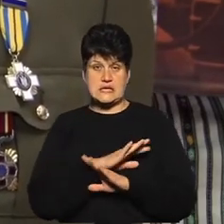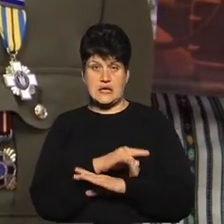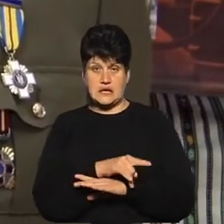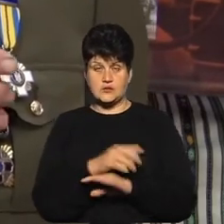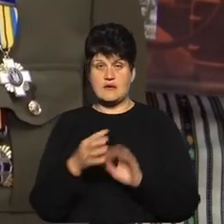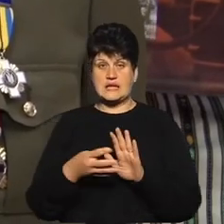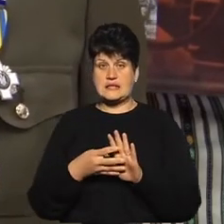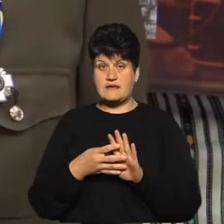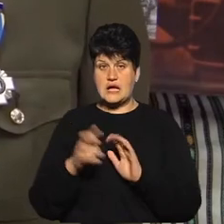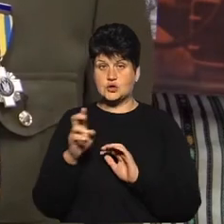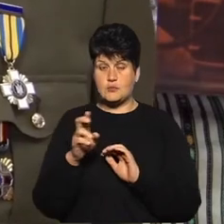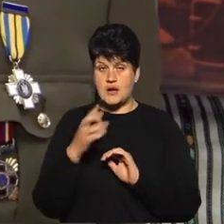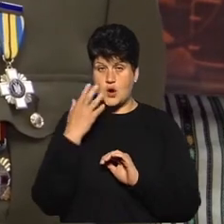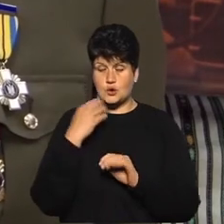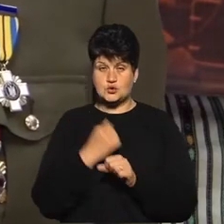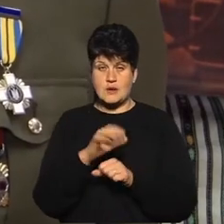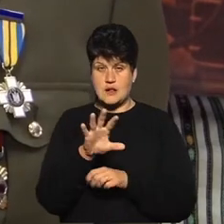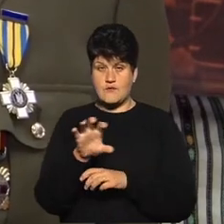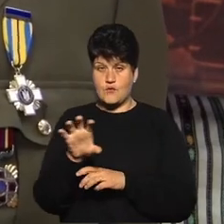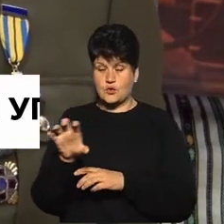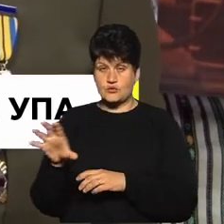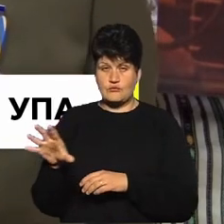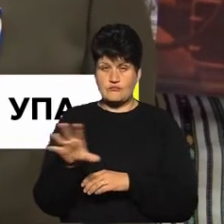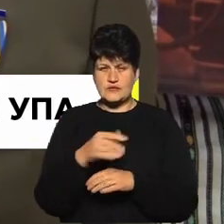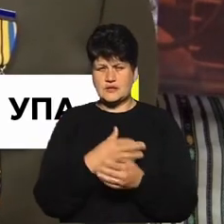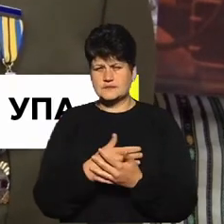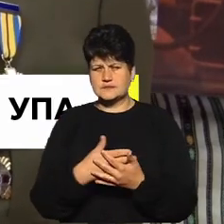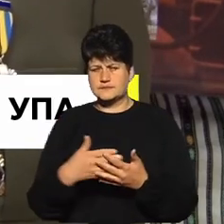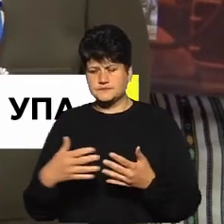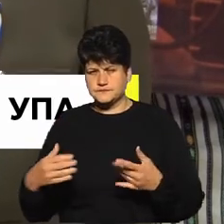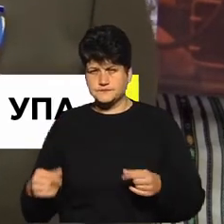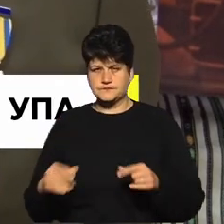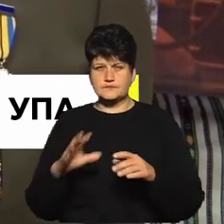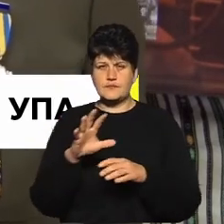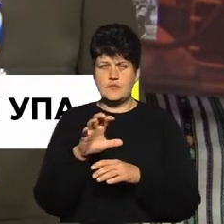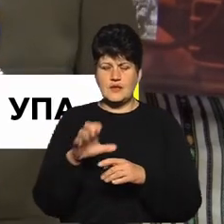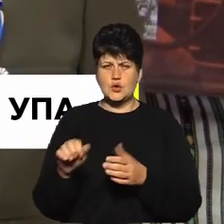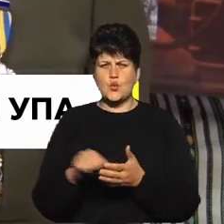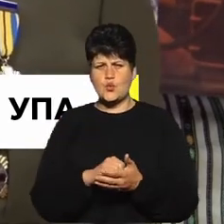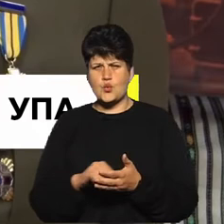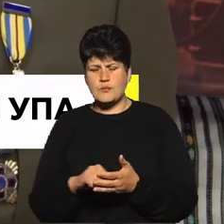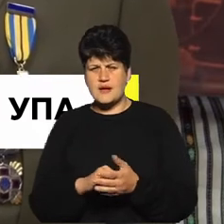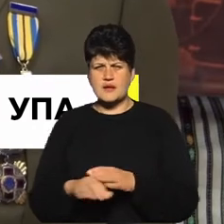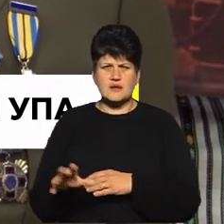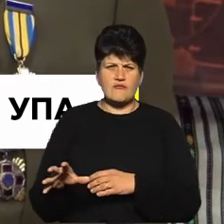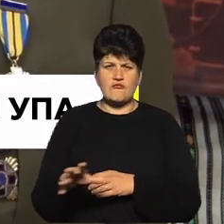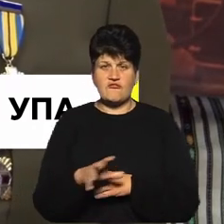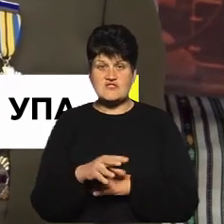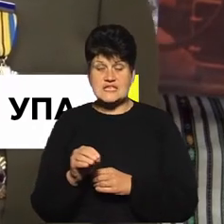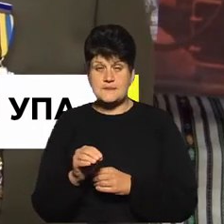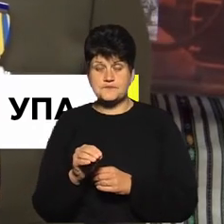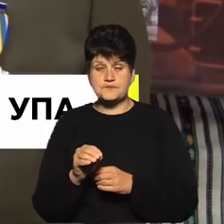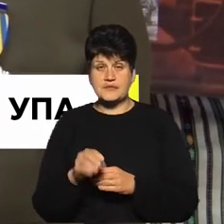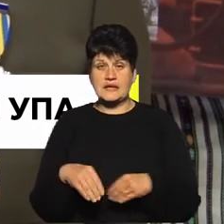9 березня, коли зробили фотографії всіх його речей, фотоапаратів, документів, все,